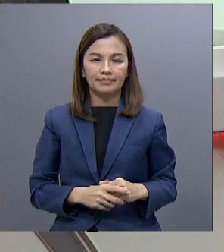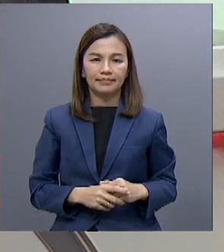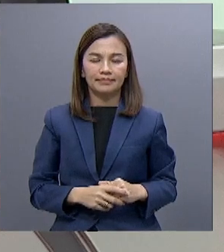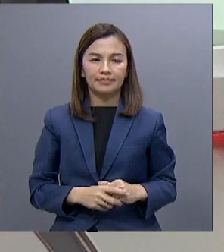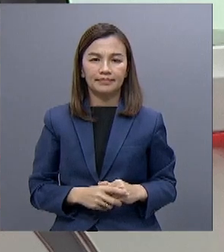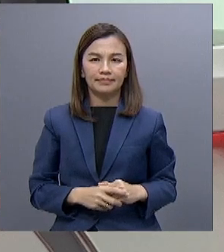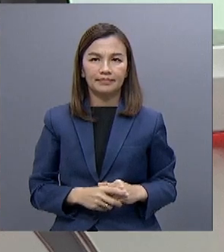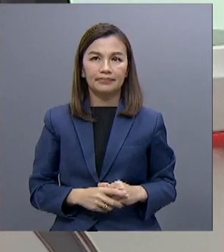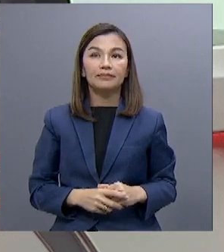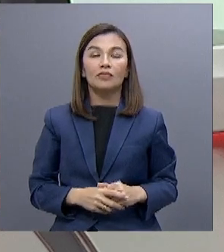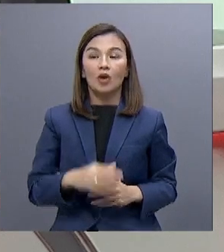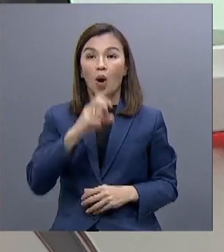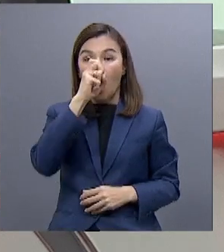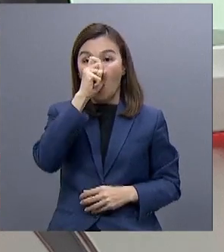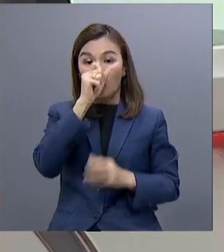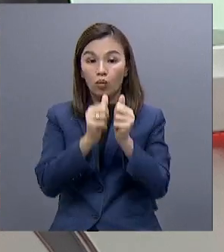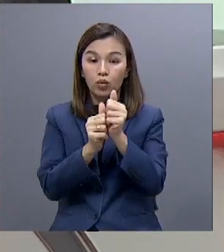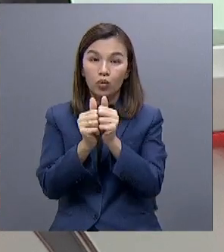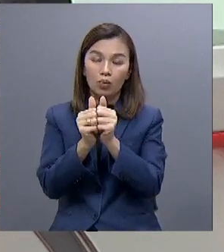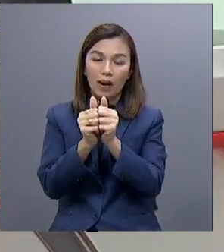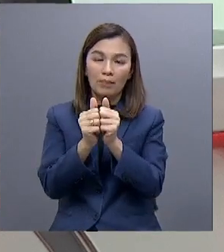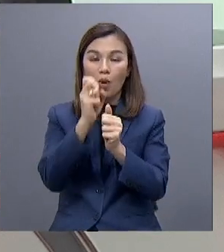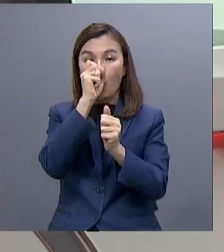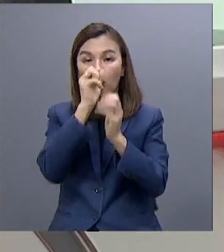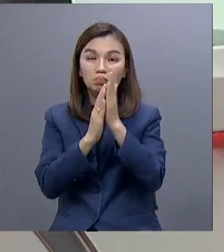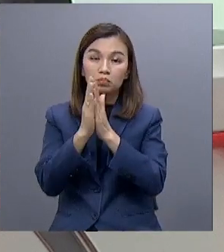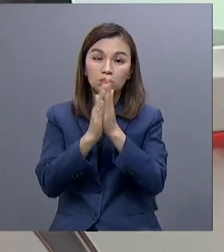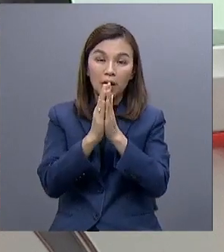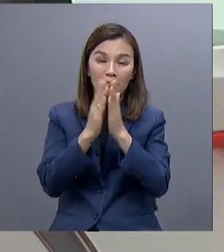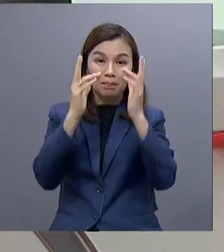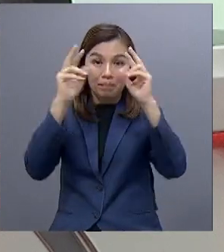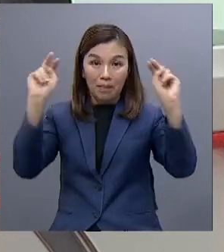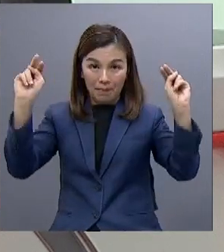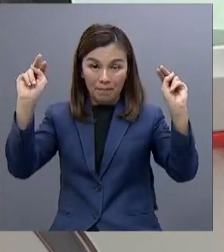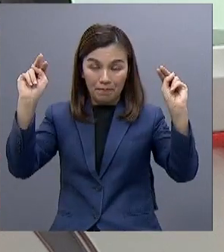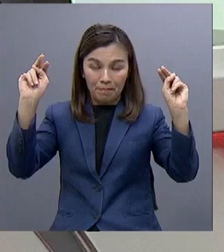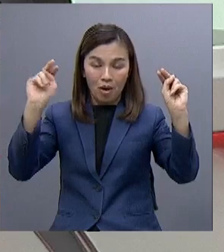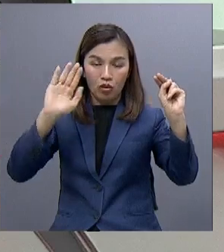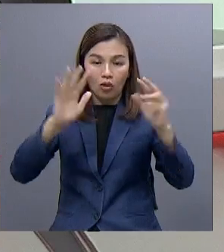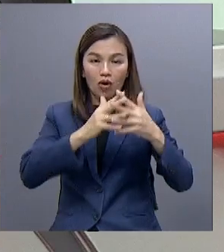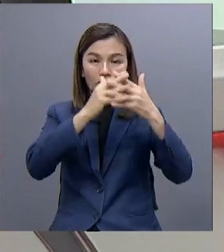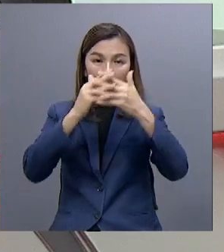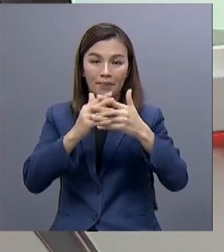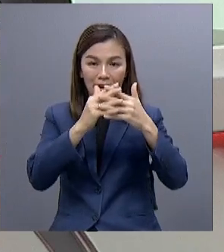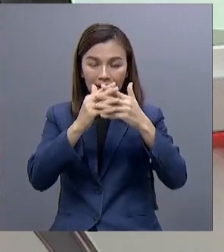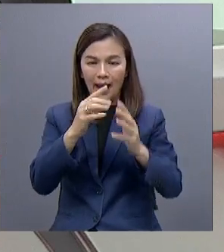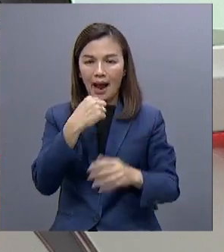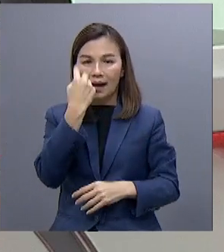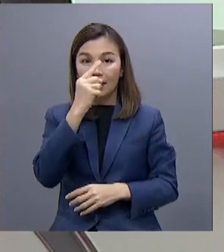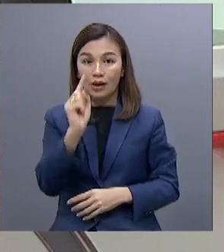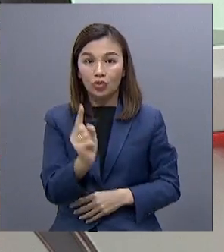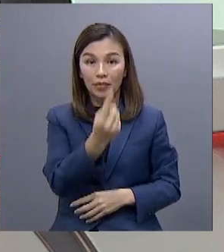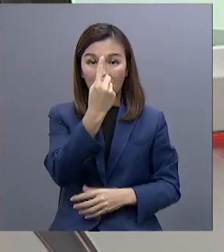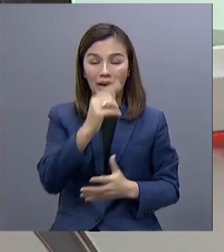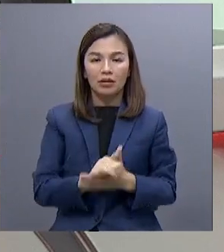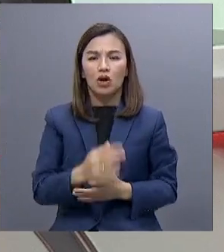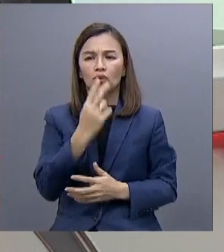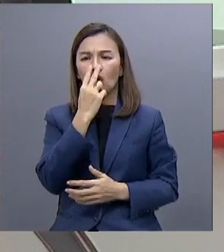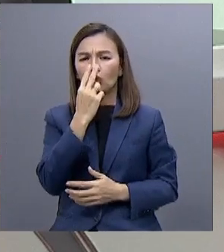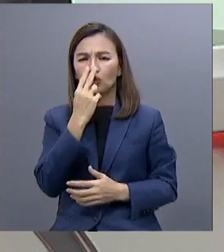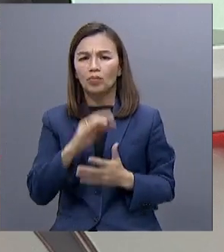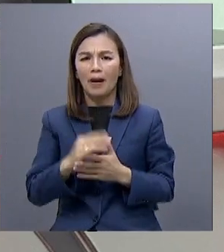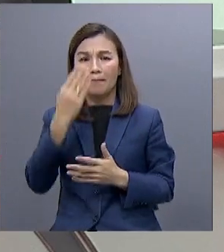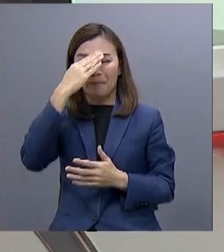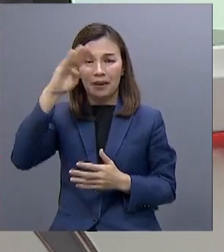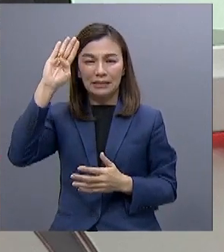นอกจากจะต้องมาลุ้นว่าใครจะได้เป็นประธานาธิบดีคนใหม่ของสหรัฐแล้วนะคะอีกเรื่องนึงที่ต้องลุ้นนั่นก็คือคดีความของทรัมป์